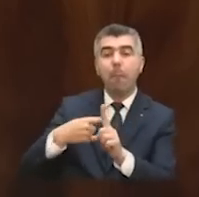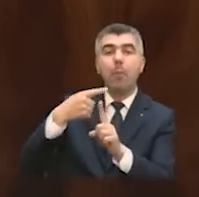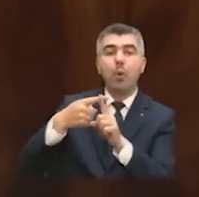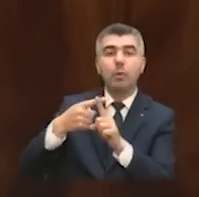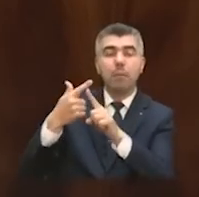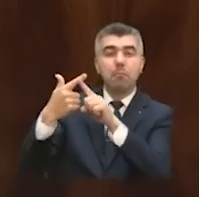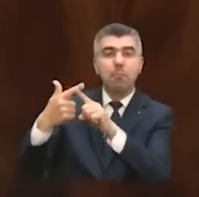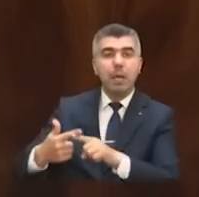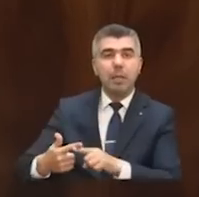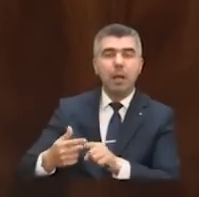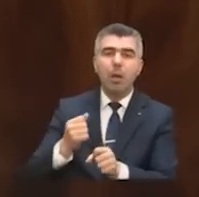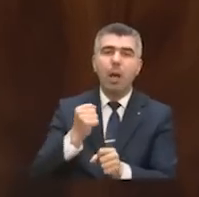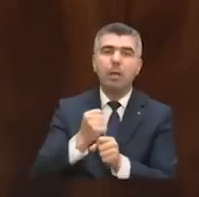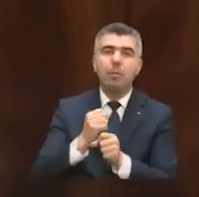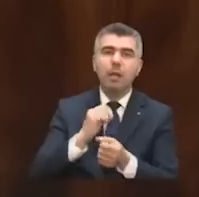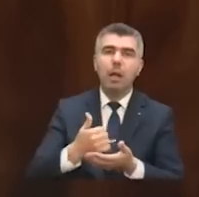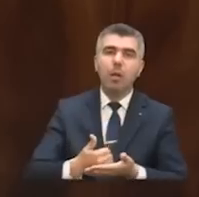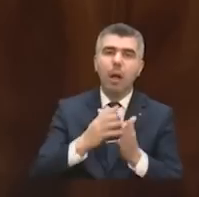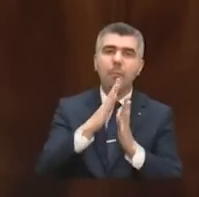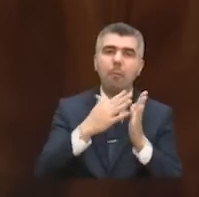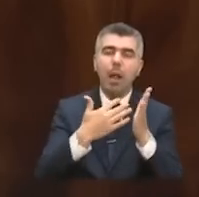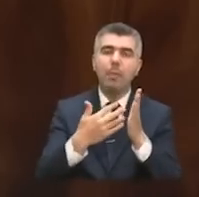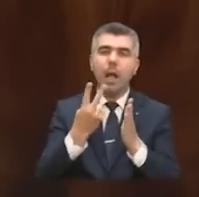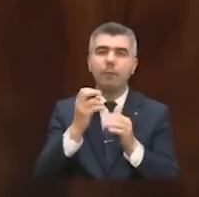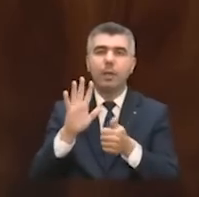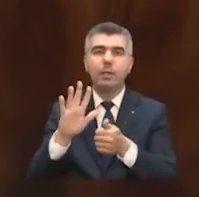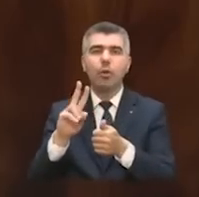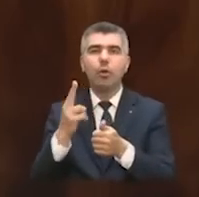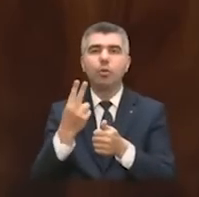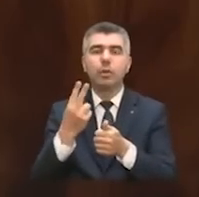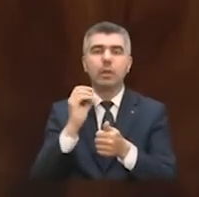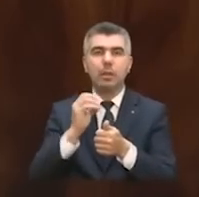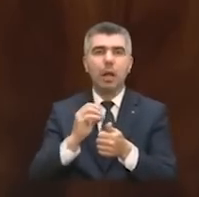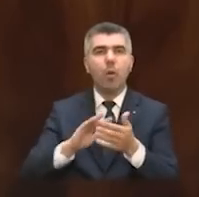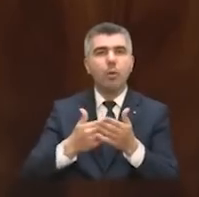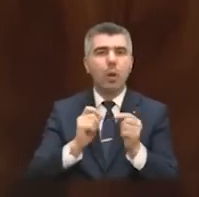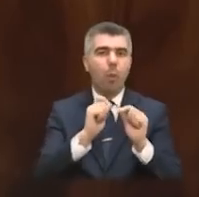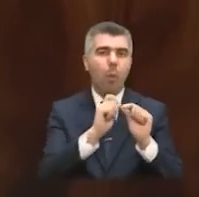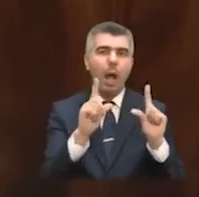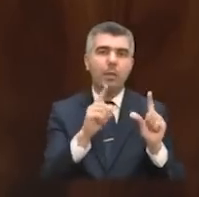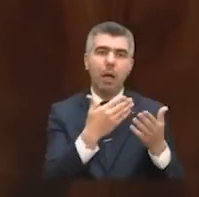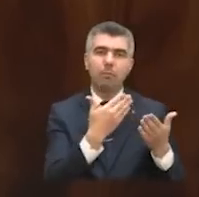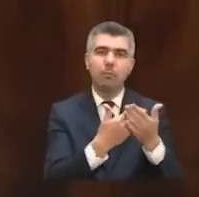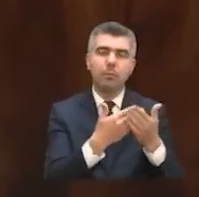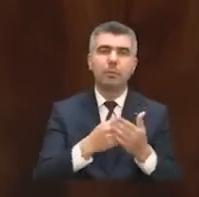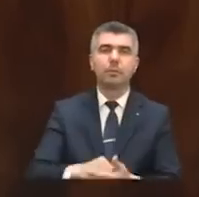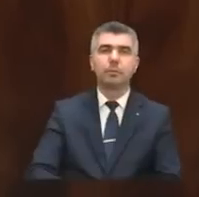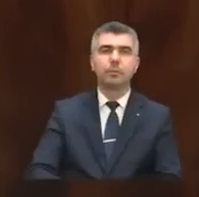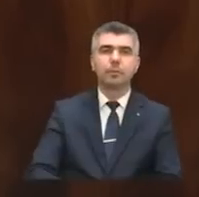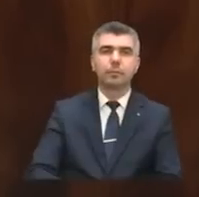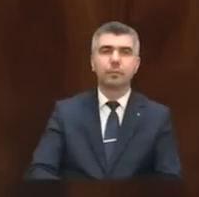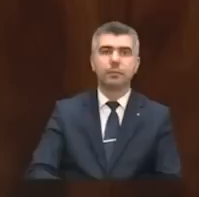باش يقدر يشتغل، وعنده برنامج حتى 2026 غادي نجلسوا عليه باش تكون عنده رؤيه اللي هي واضحه،